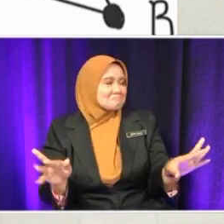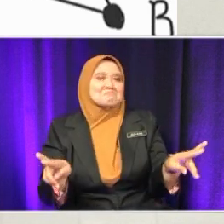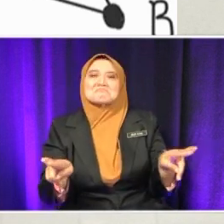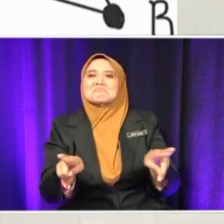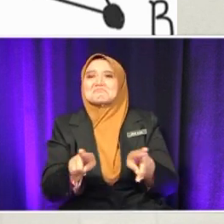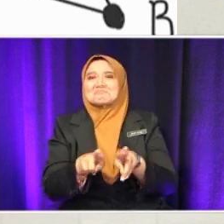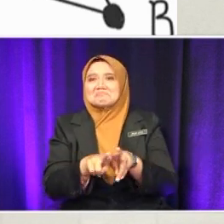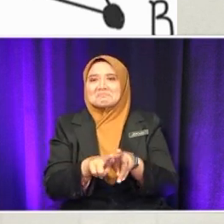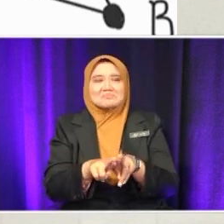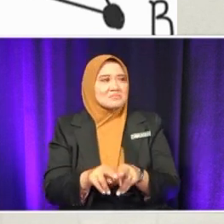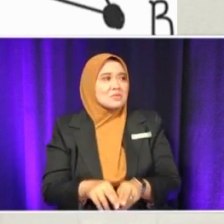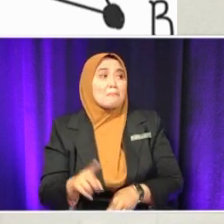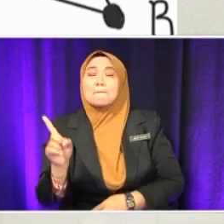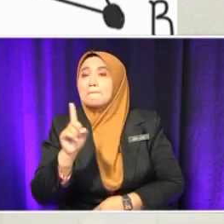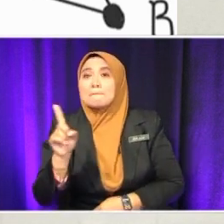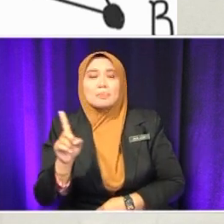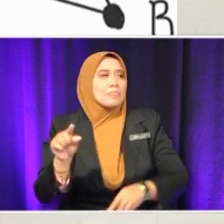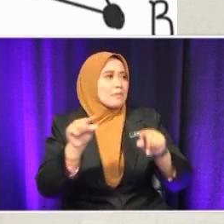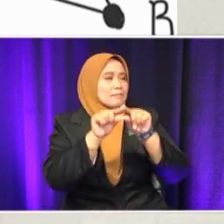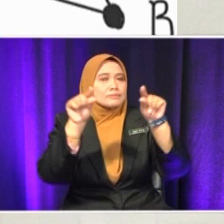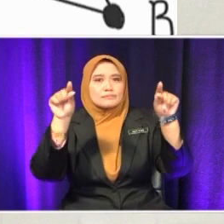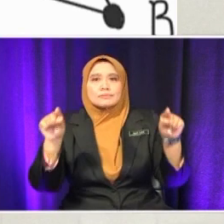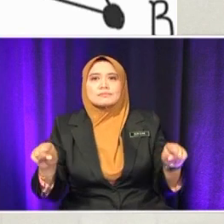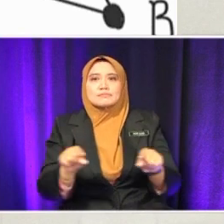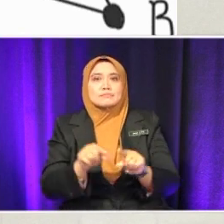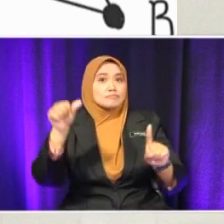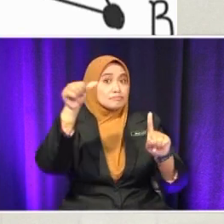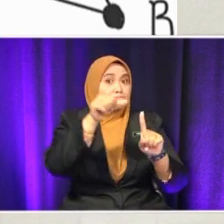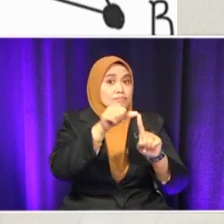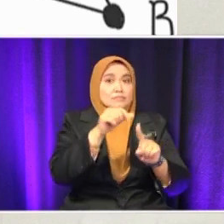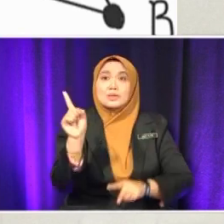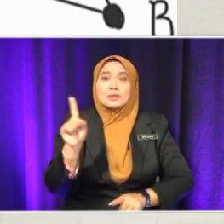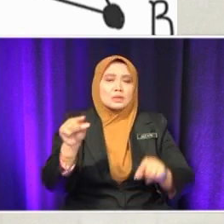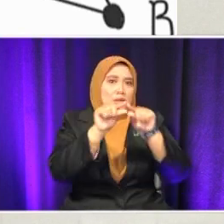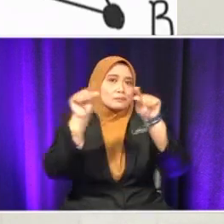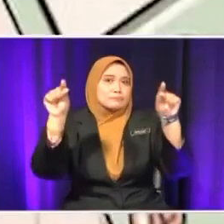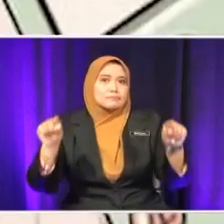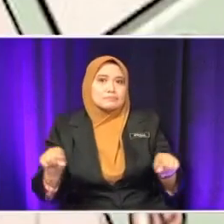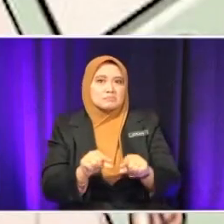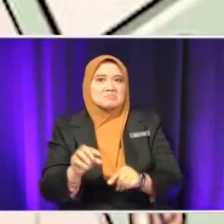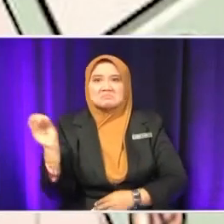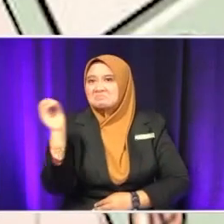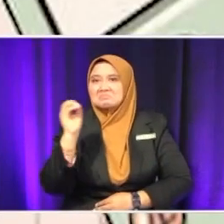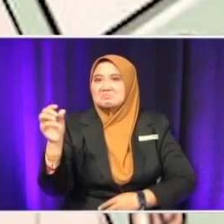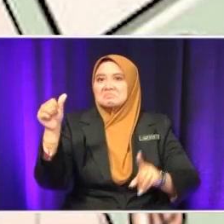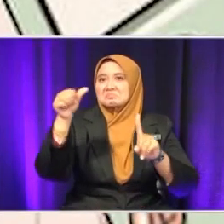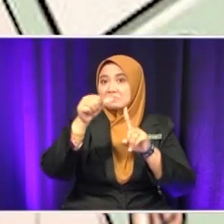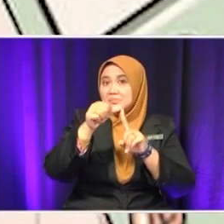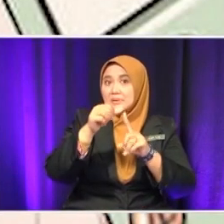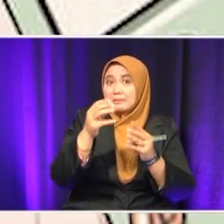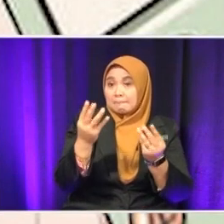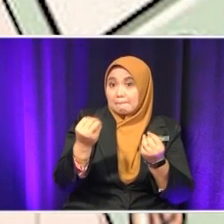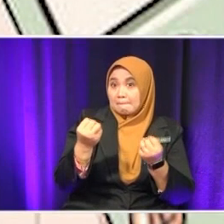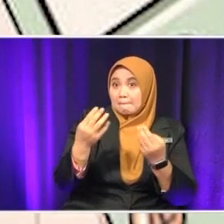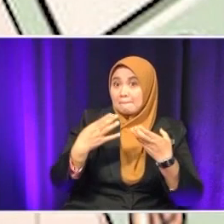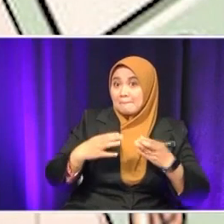graf terarah, yang manakah graf tak terarah. Okey, siapa nak cuba? Boleh angkat tangan.